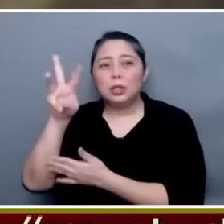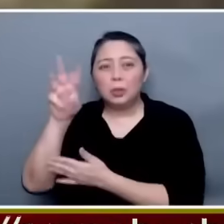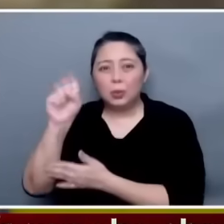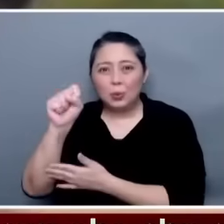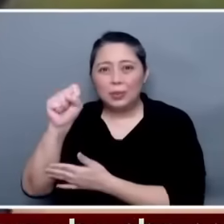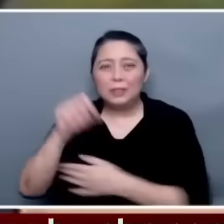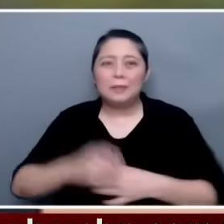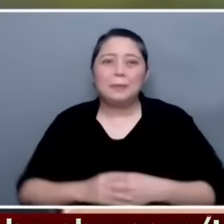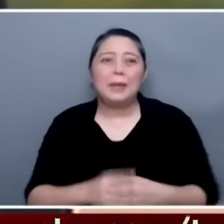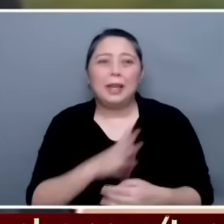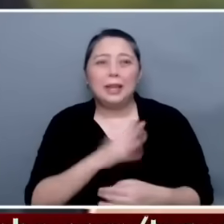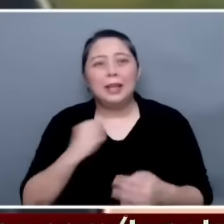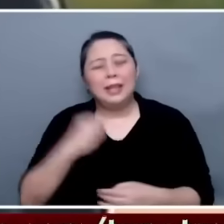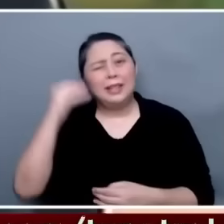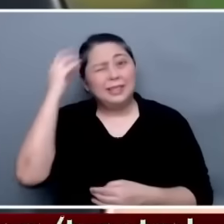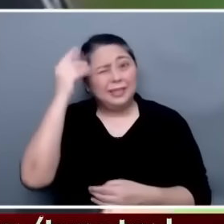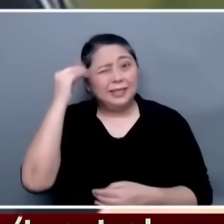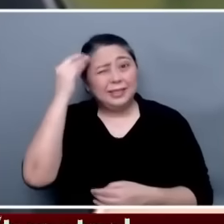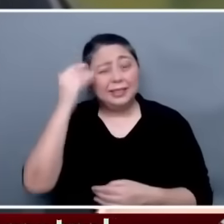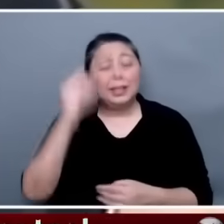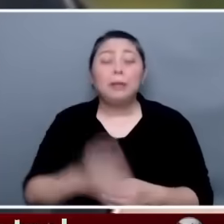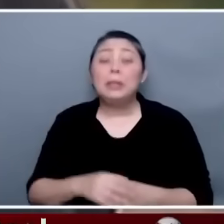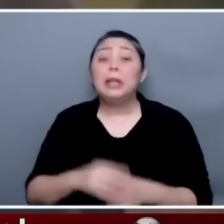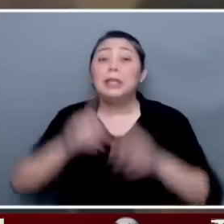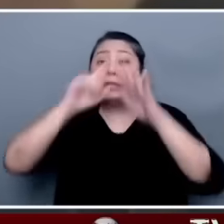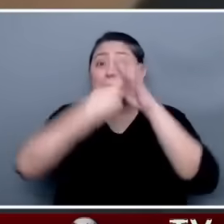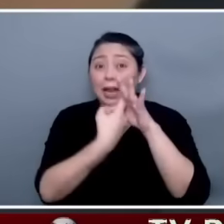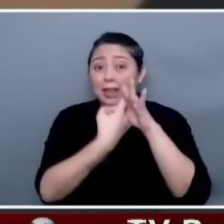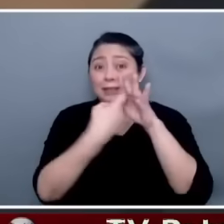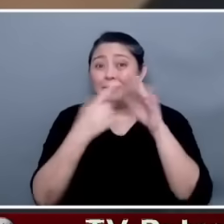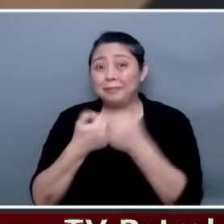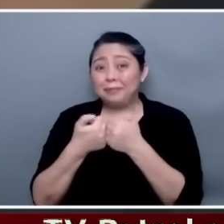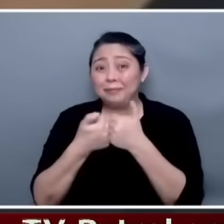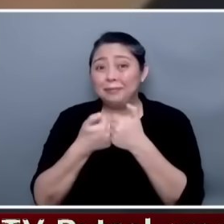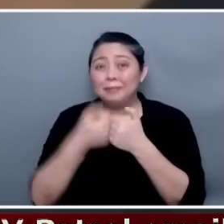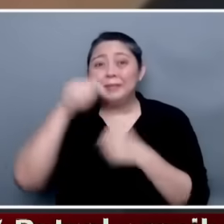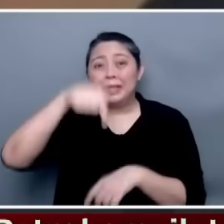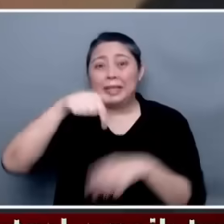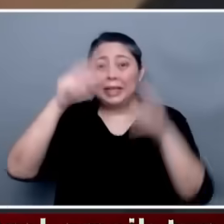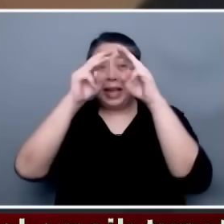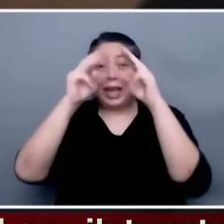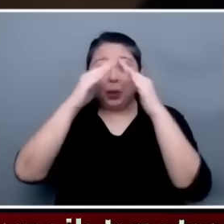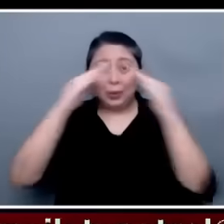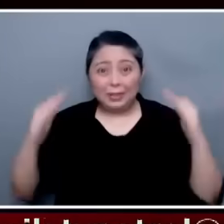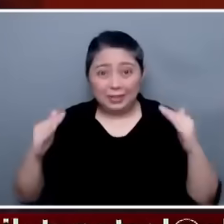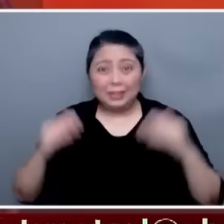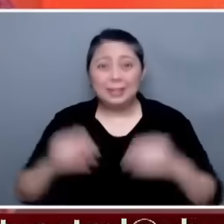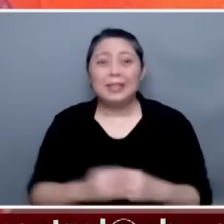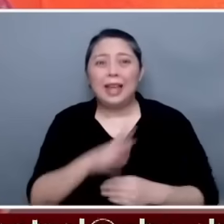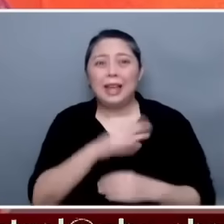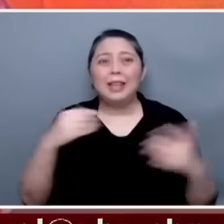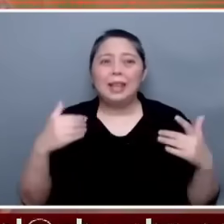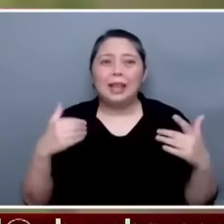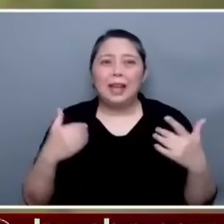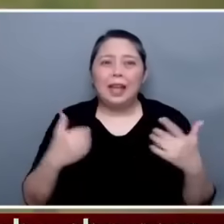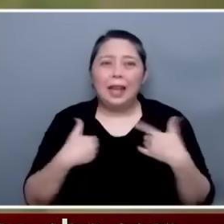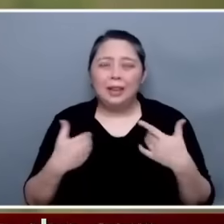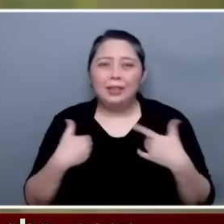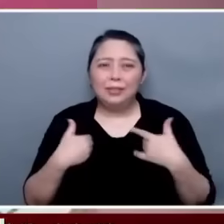namin na dito kami nagsimula sa bahay po ninyo and malaki po ang utang na loob,